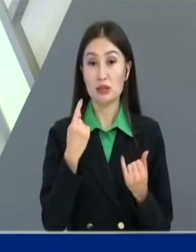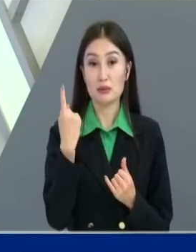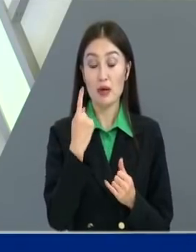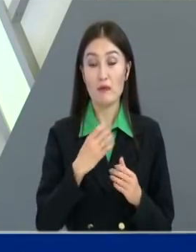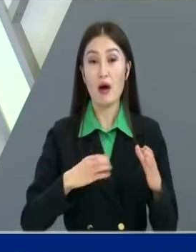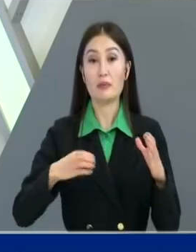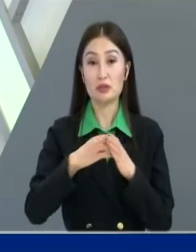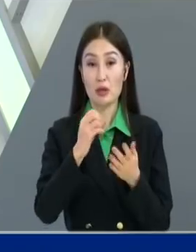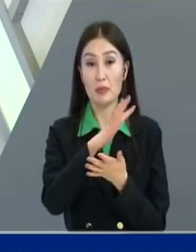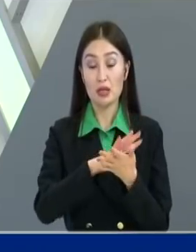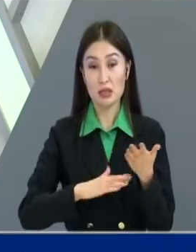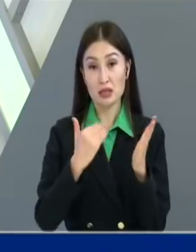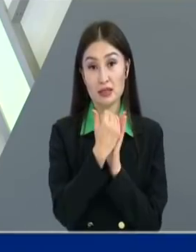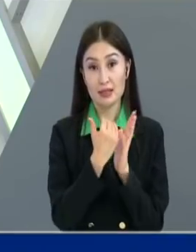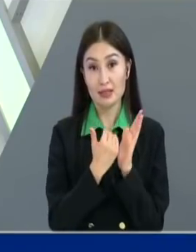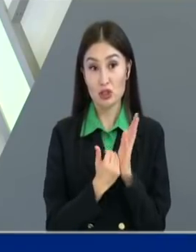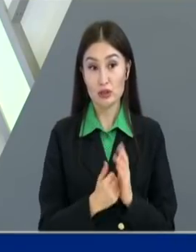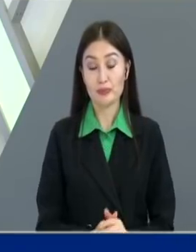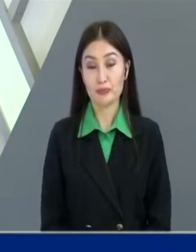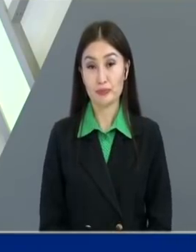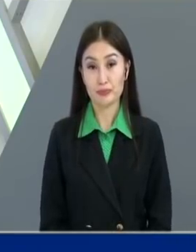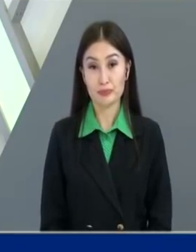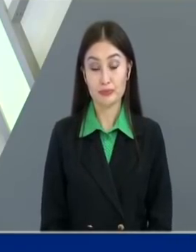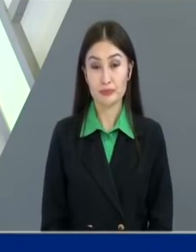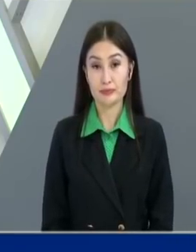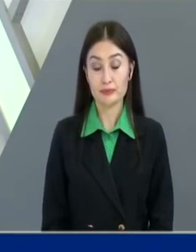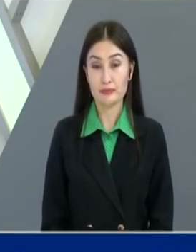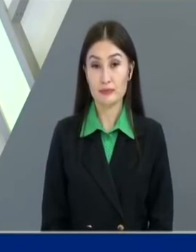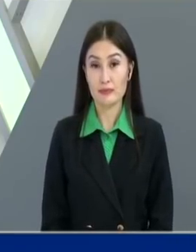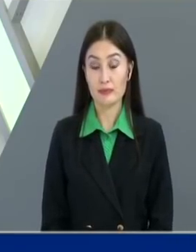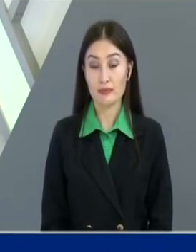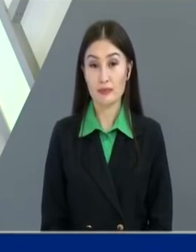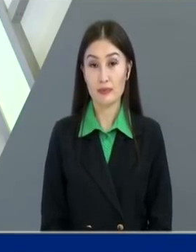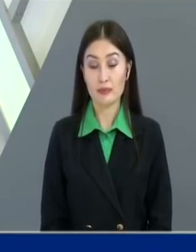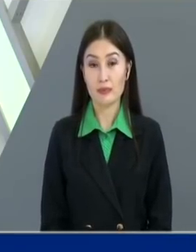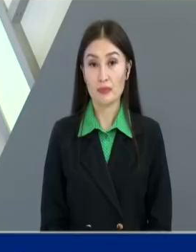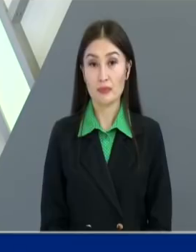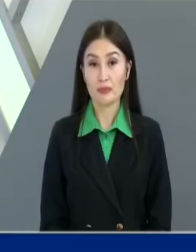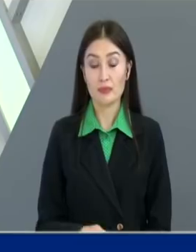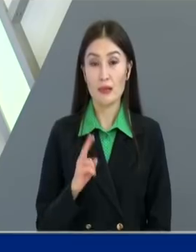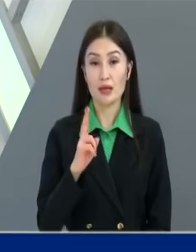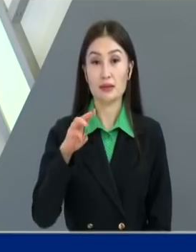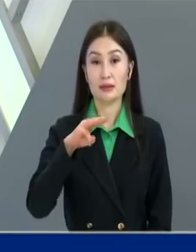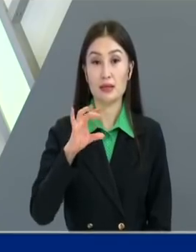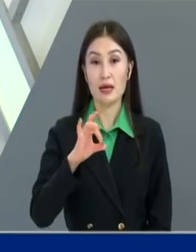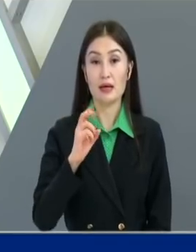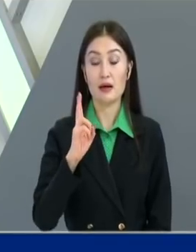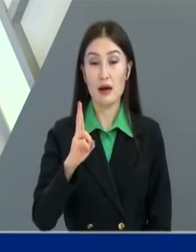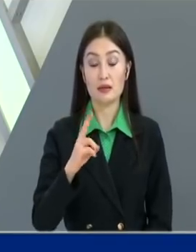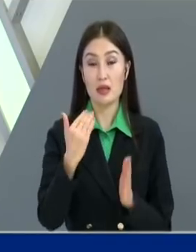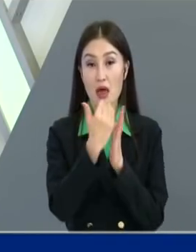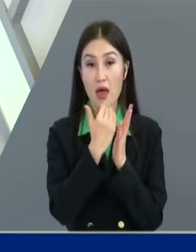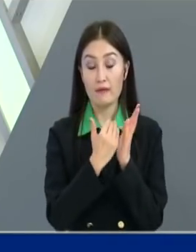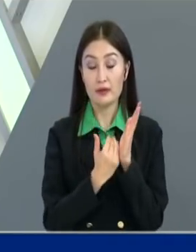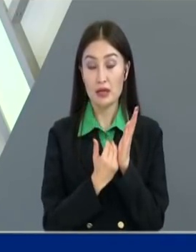общественного продолжается в прежнем режиме. КТРК-нын эфирлерин көзөмөлдөө үчүн бир адам жооптуу болуш